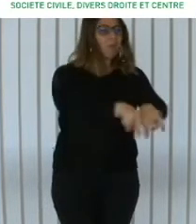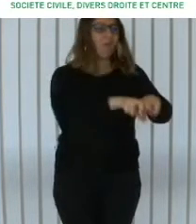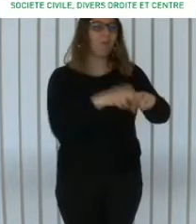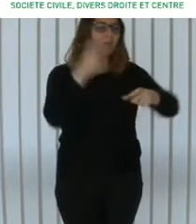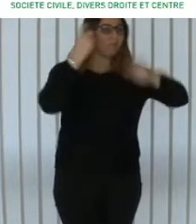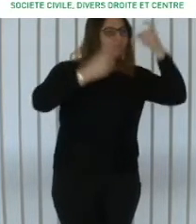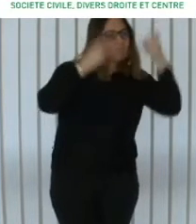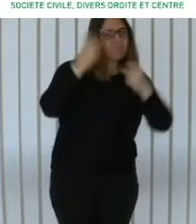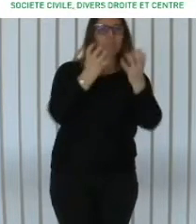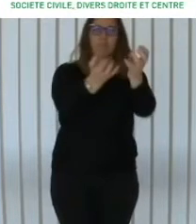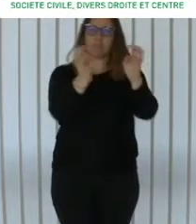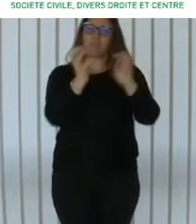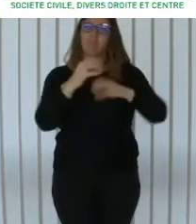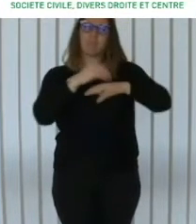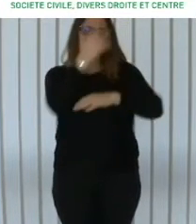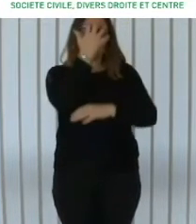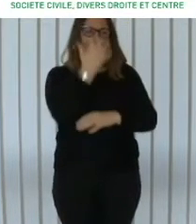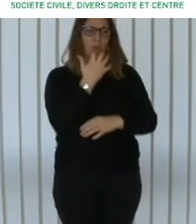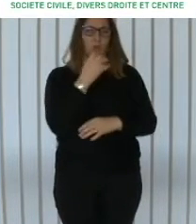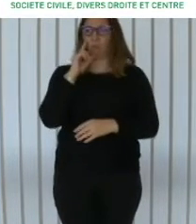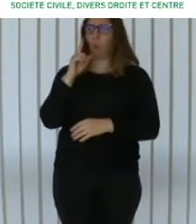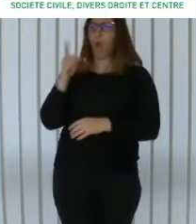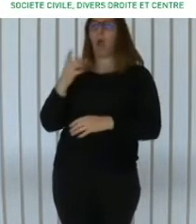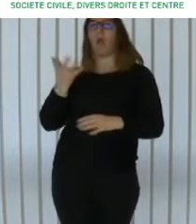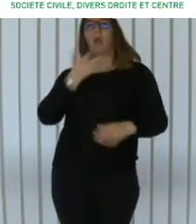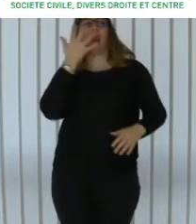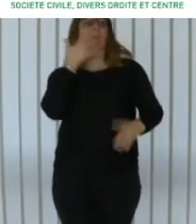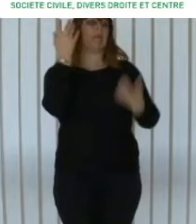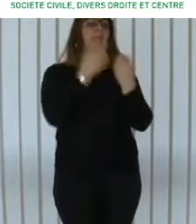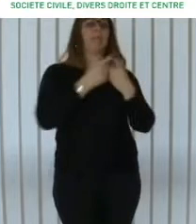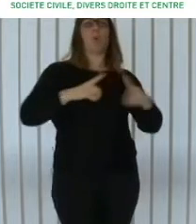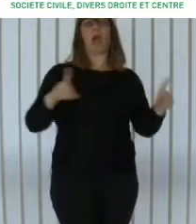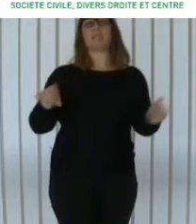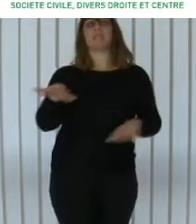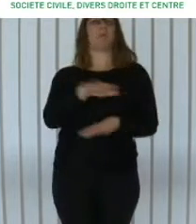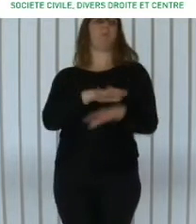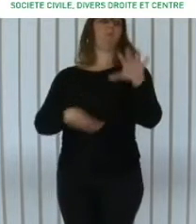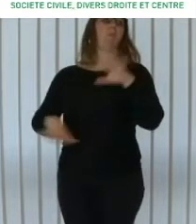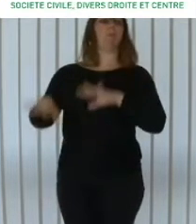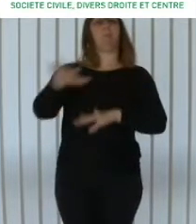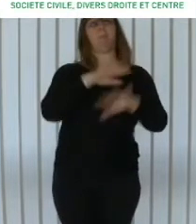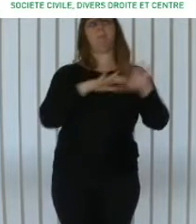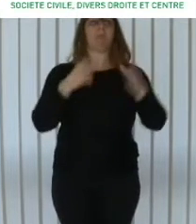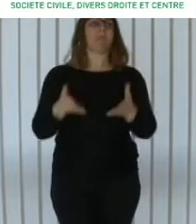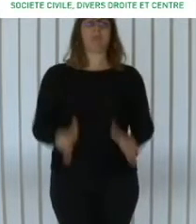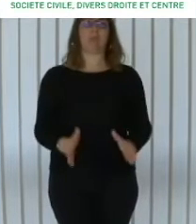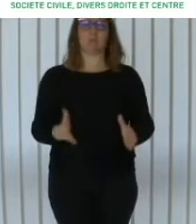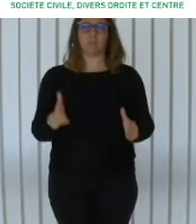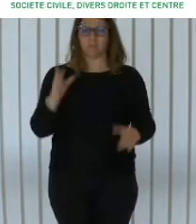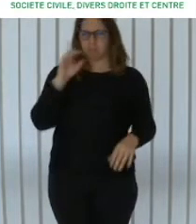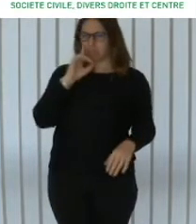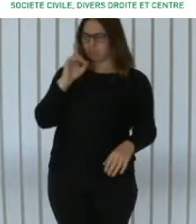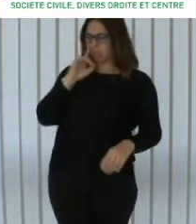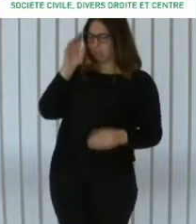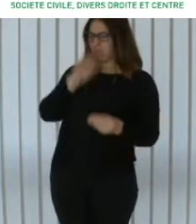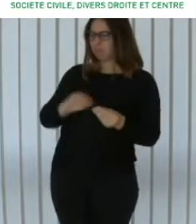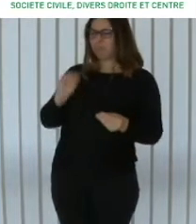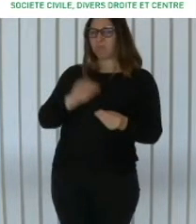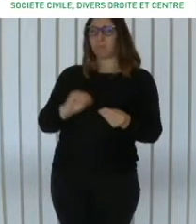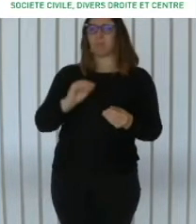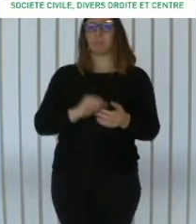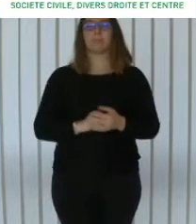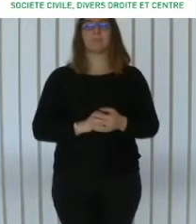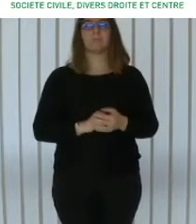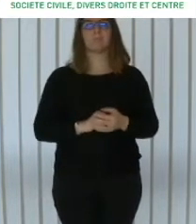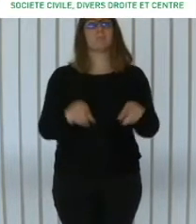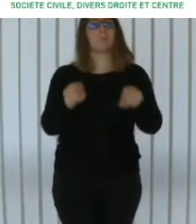et une consultation sérieuse au lieu du simulacre de démocratie que vous avez concocté pour prendre cette décision? Il